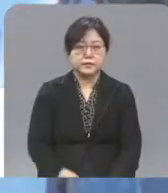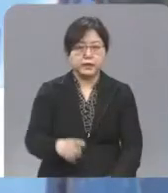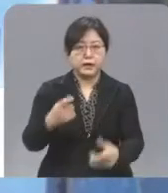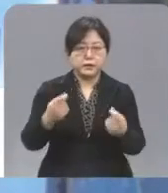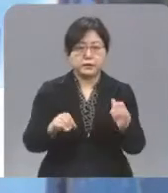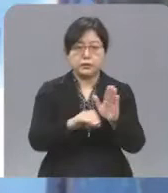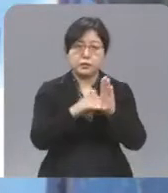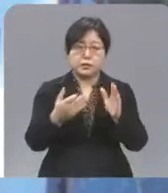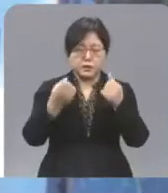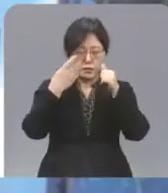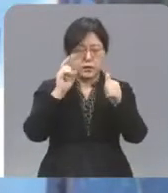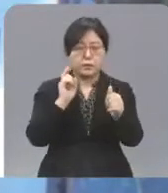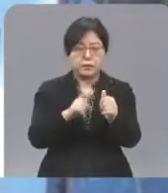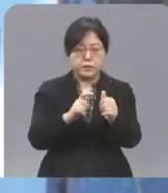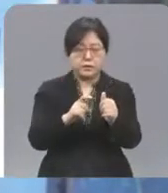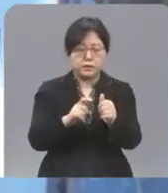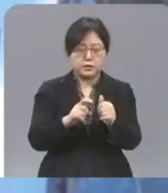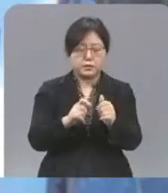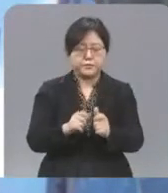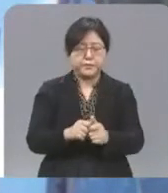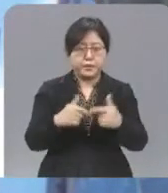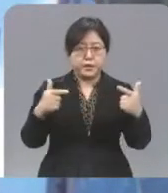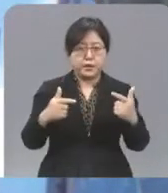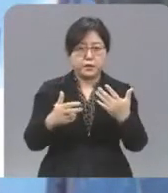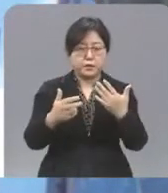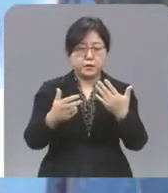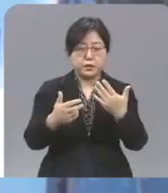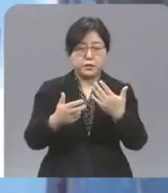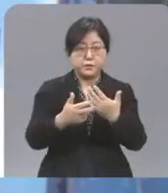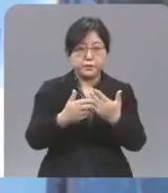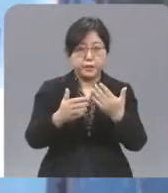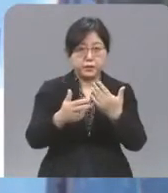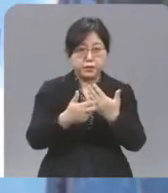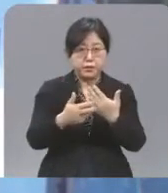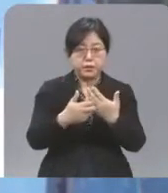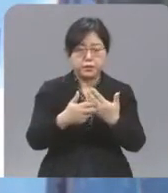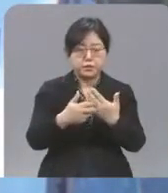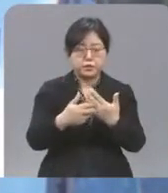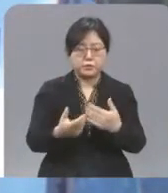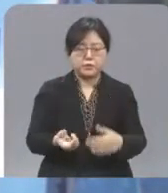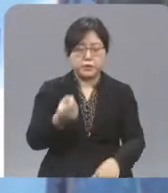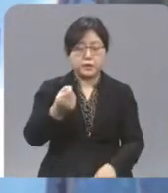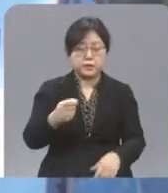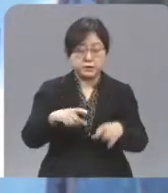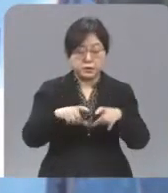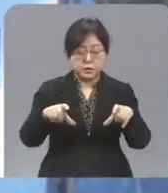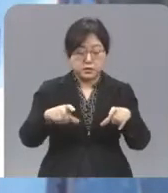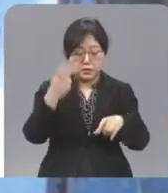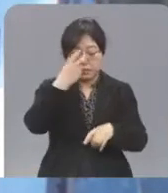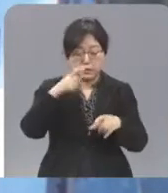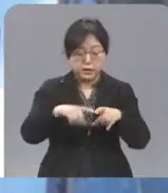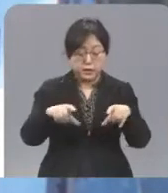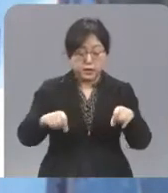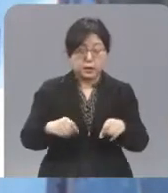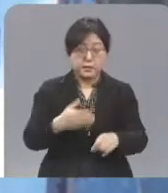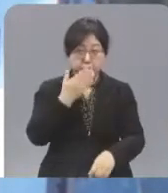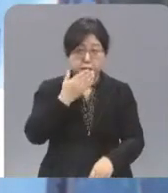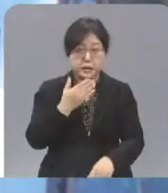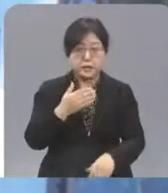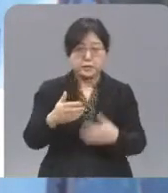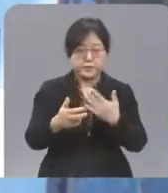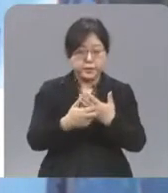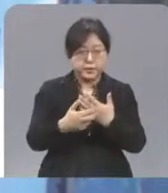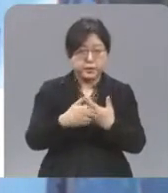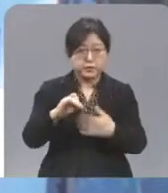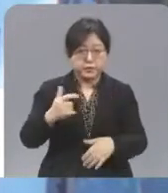이처럼 코로나19 신규 확진자가 빠르게 늘면서 동네 병의원에서도 신속 항원 검사가 가능해졌습니다. 하지만